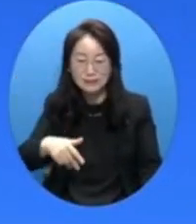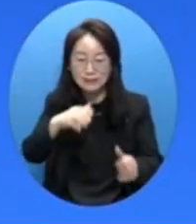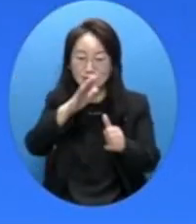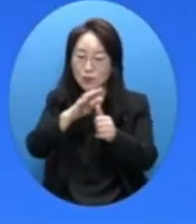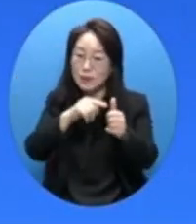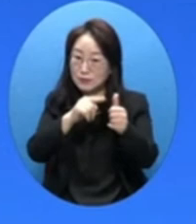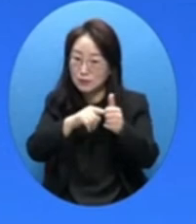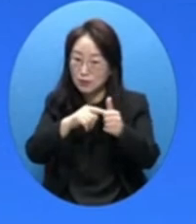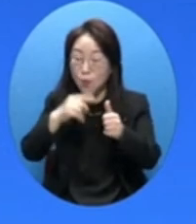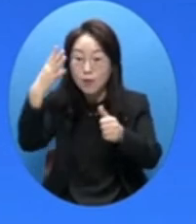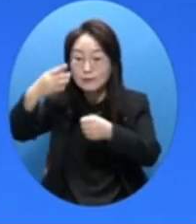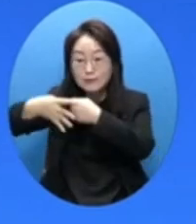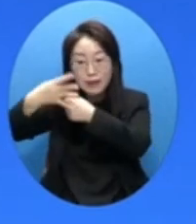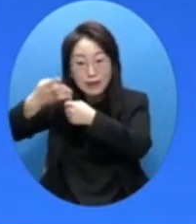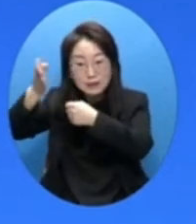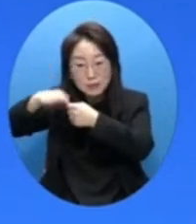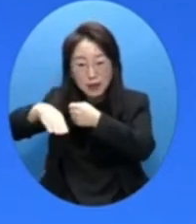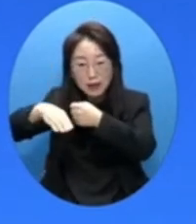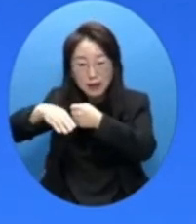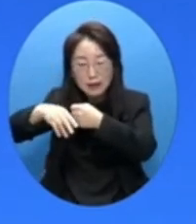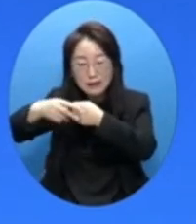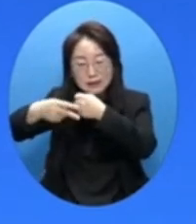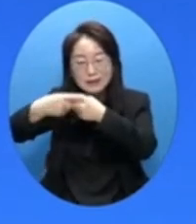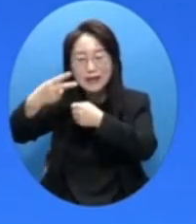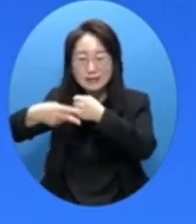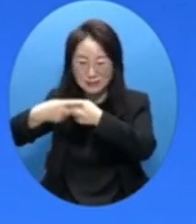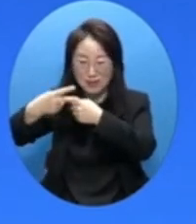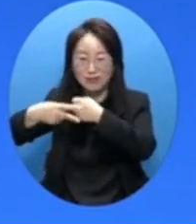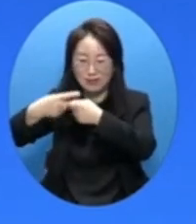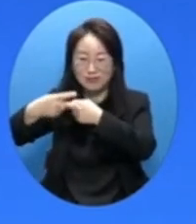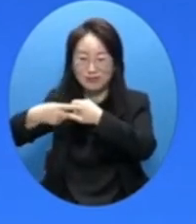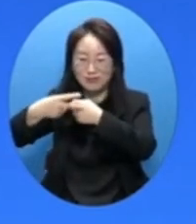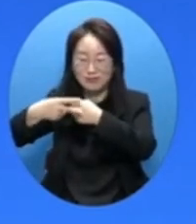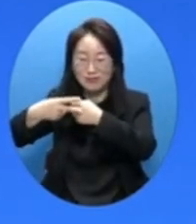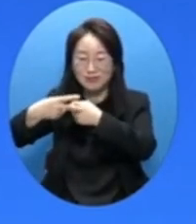초등학교 4학년을 다니지만 초등학교 2학년